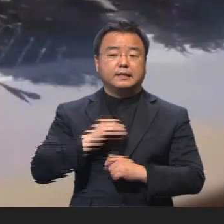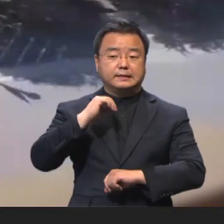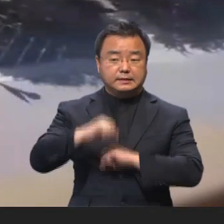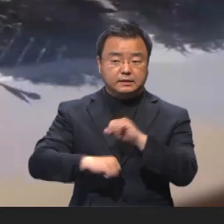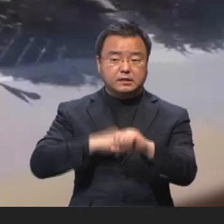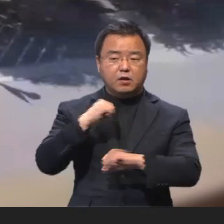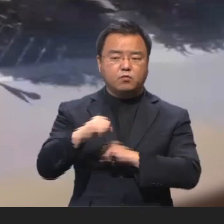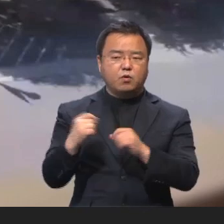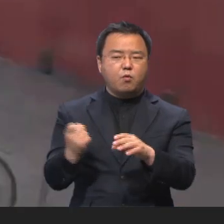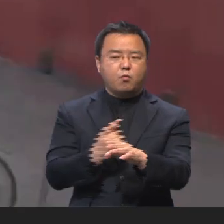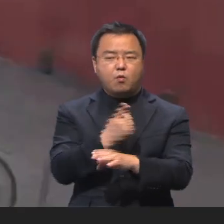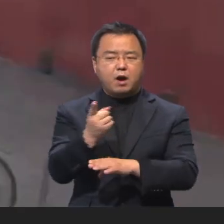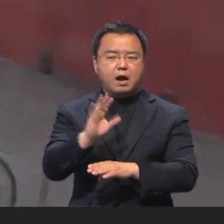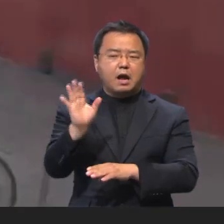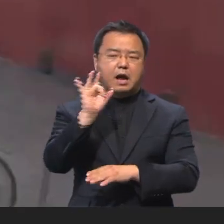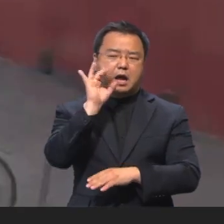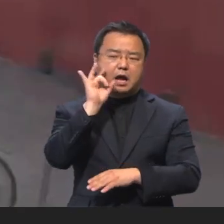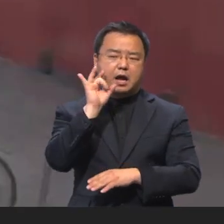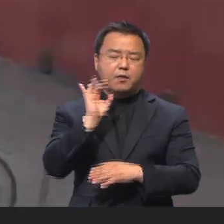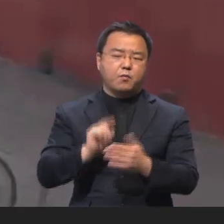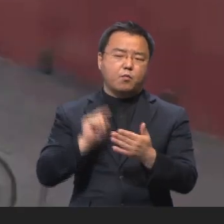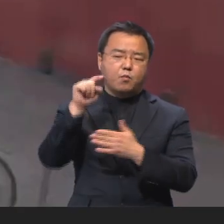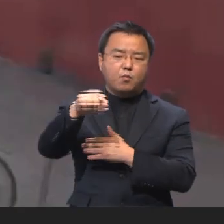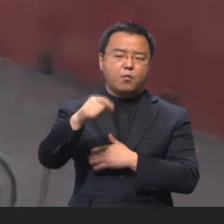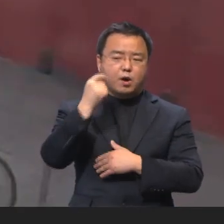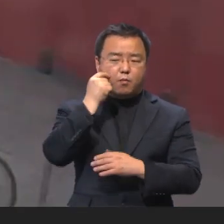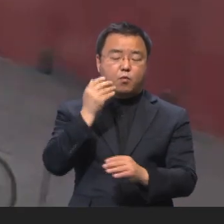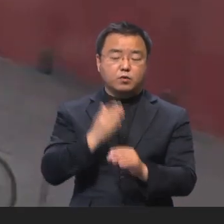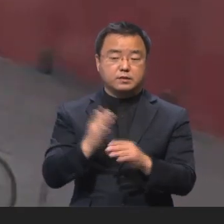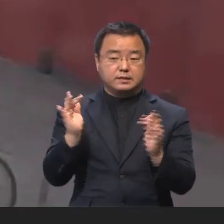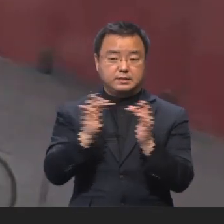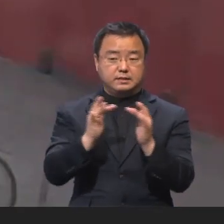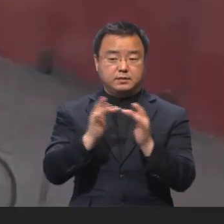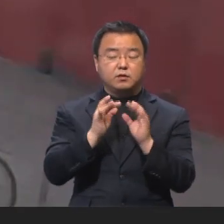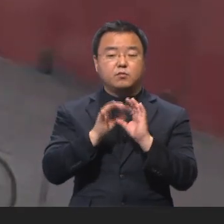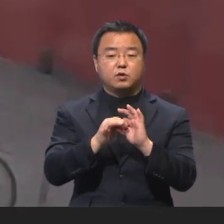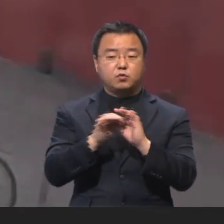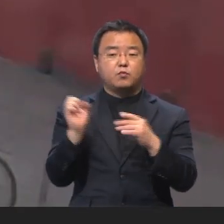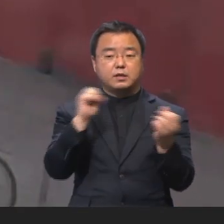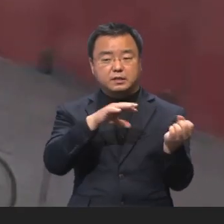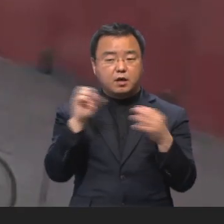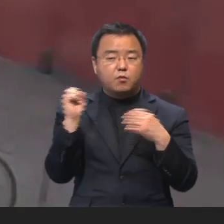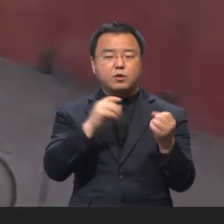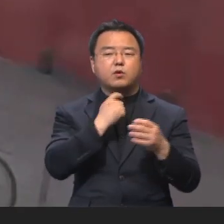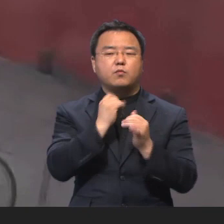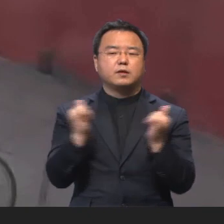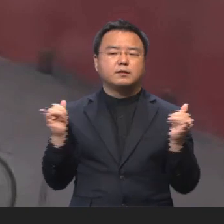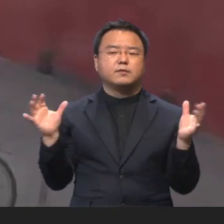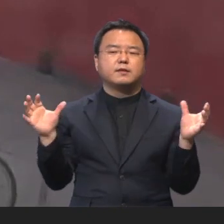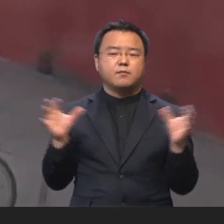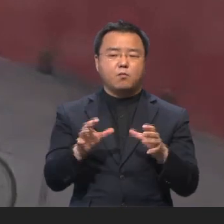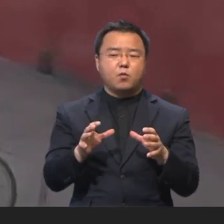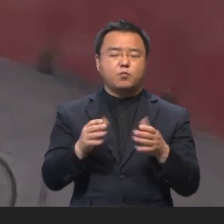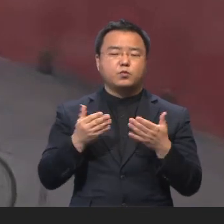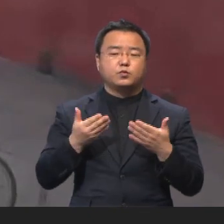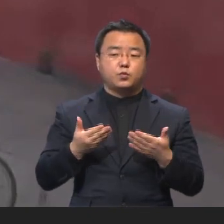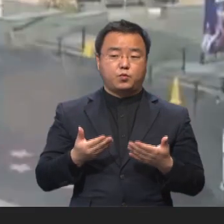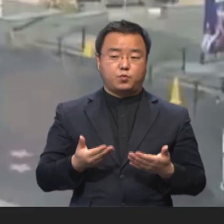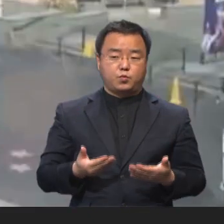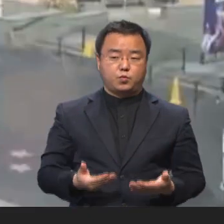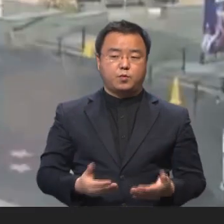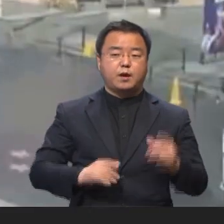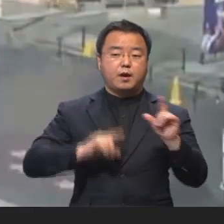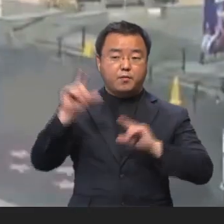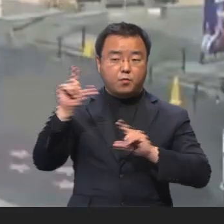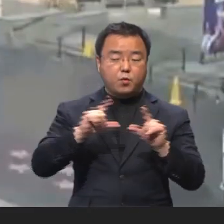자유롭게 외출조차 할 수 없는 상황에서 인터넷을 통해 소통하려는 사람들이 찾아와 조용한 풍경을